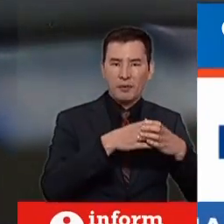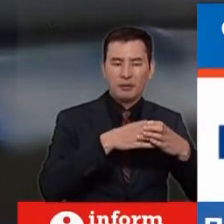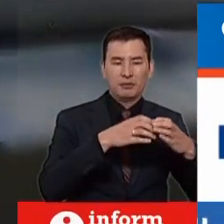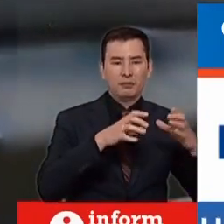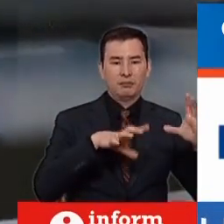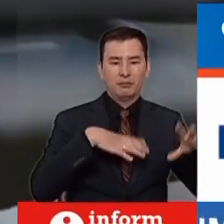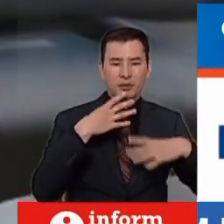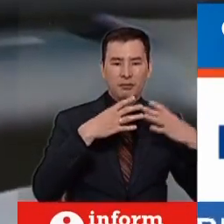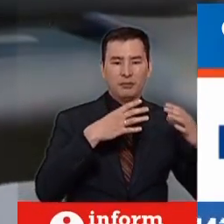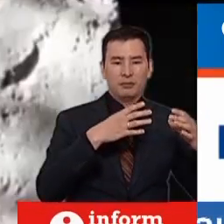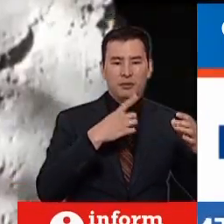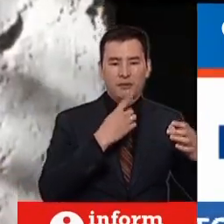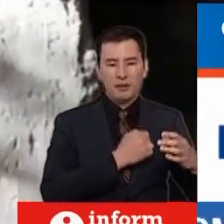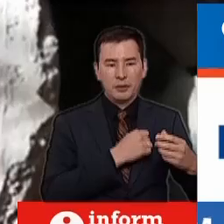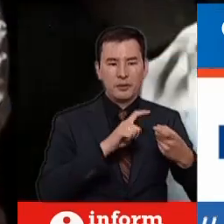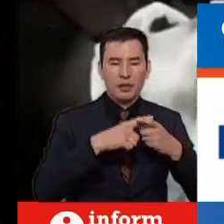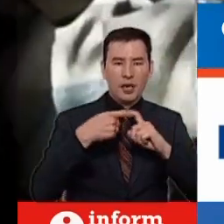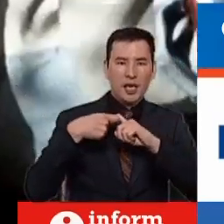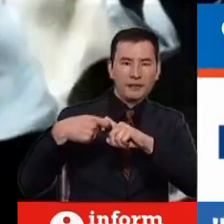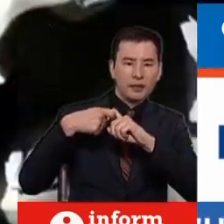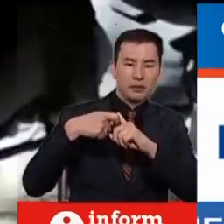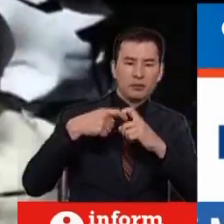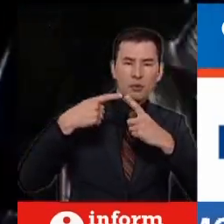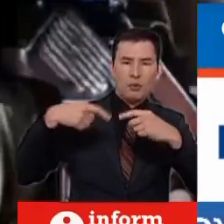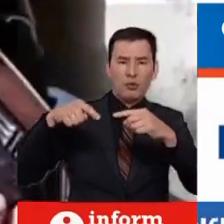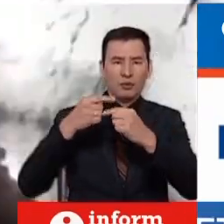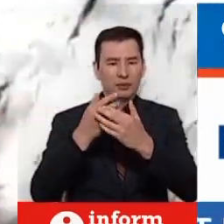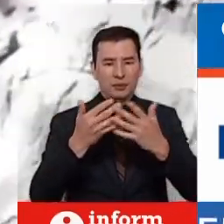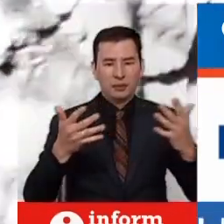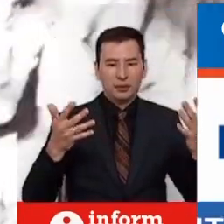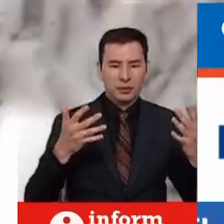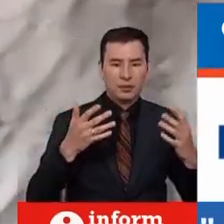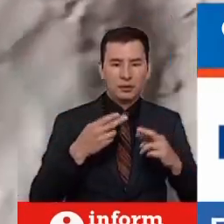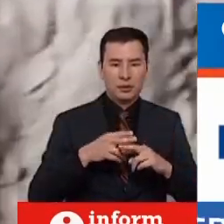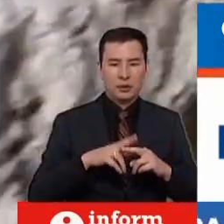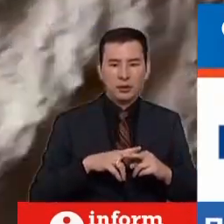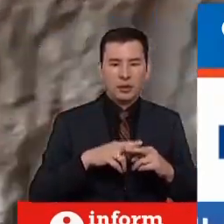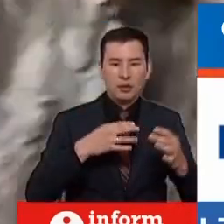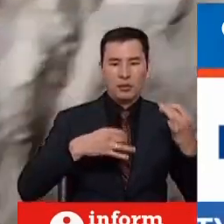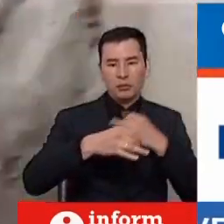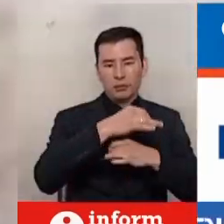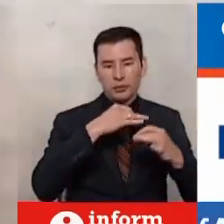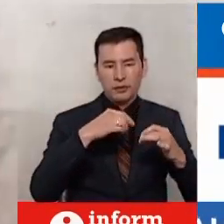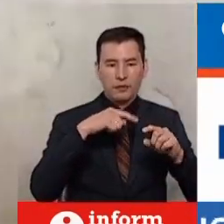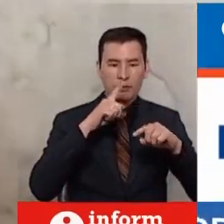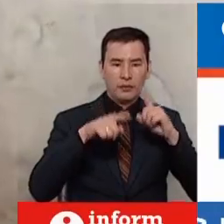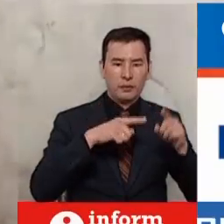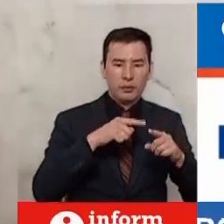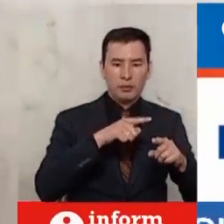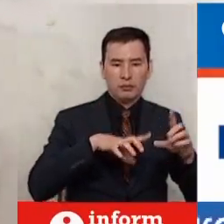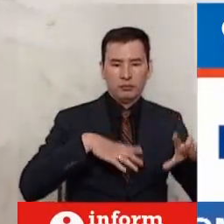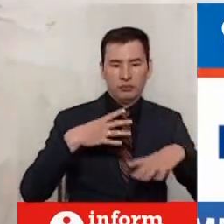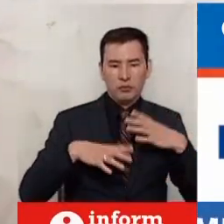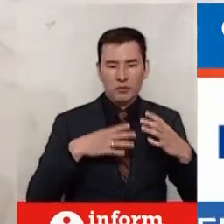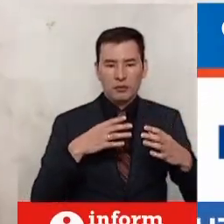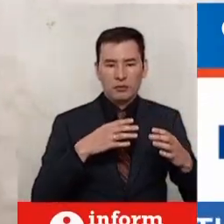боевых действий и организаций связи между органами управления оперативно-тактического звена обсудили вопросы подготовки военнослужащих